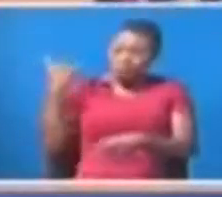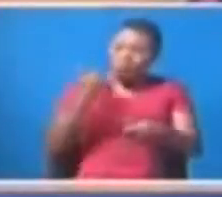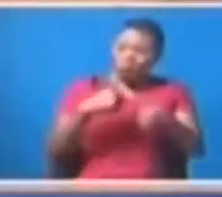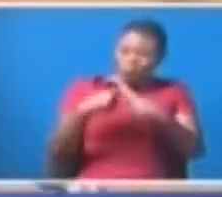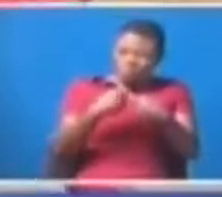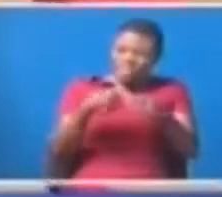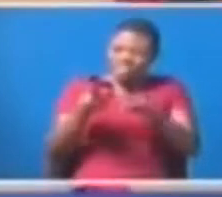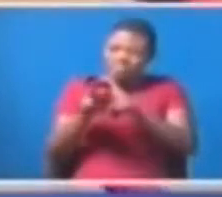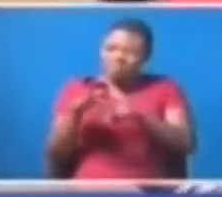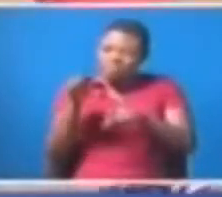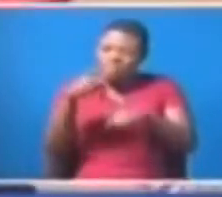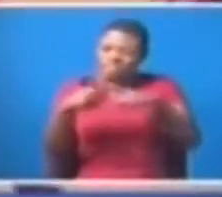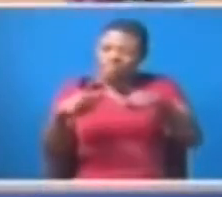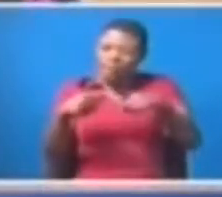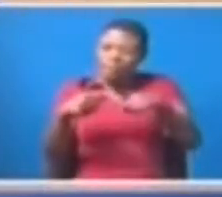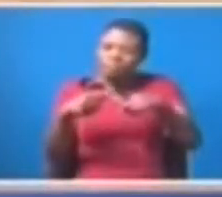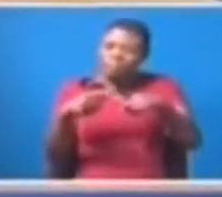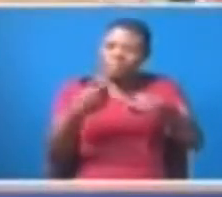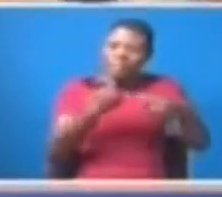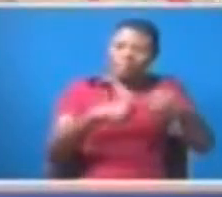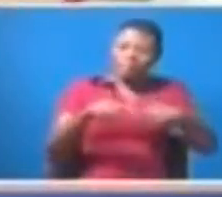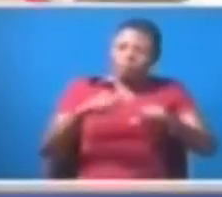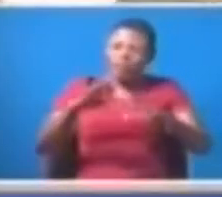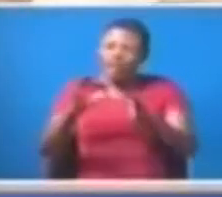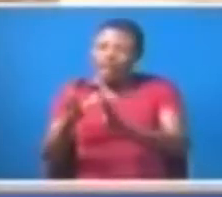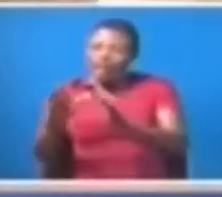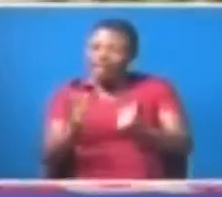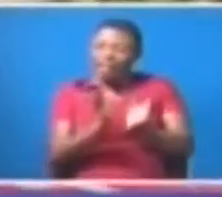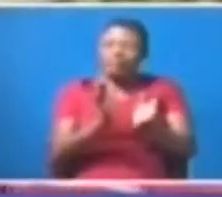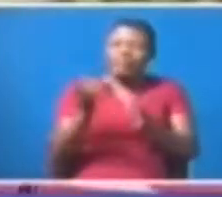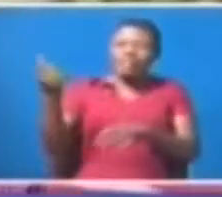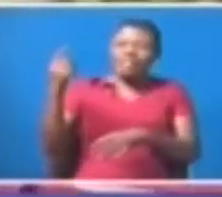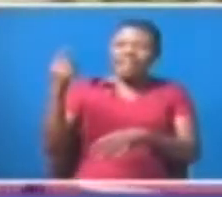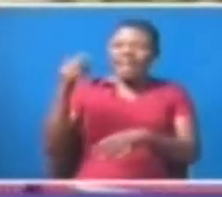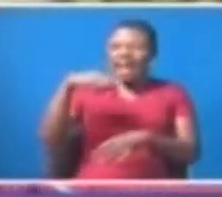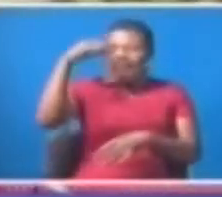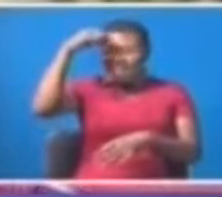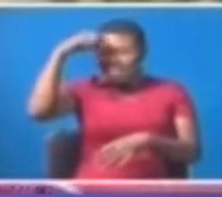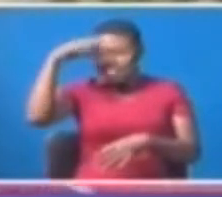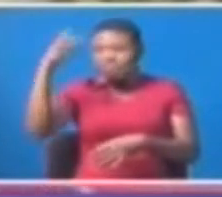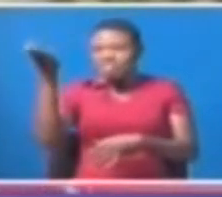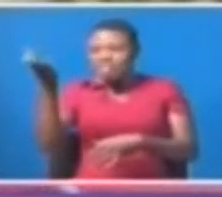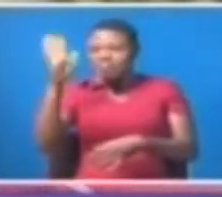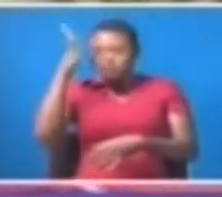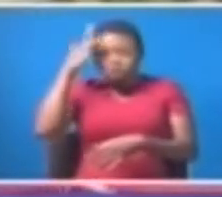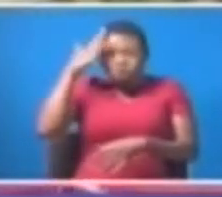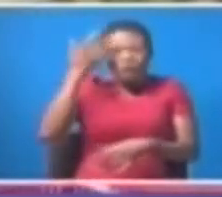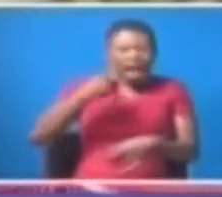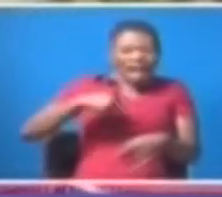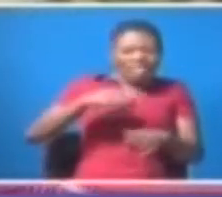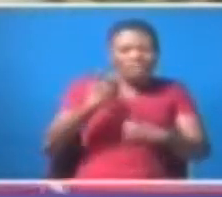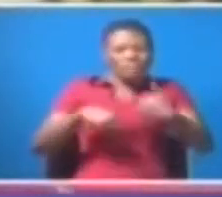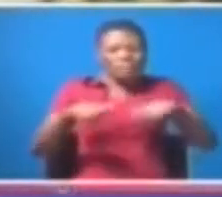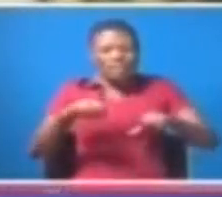huu mwaka tukiwa kwenye michezo ya vilabu kule Egypt, wanajua mchezo wetu uko vipi,